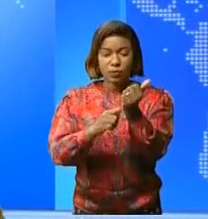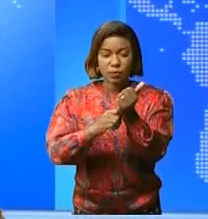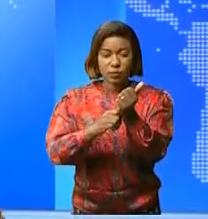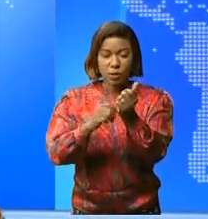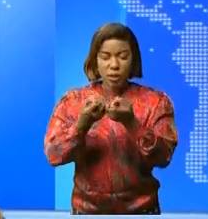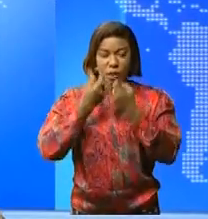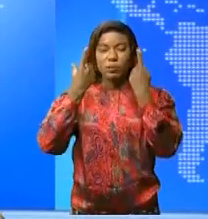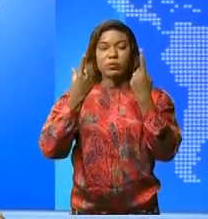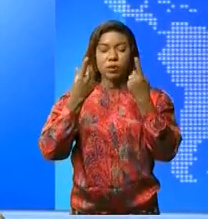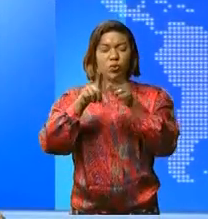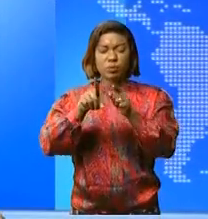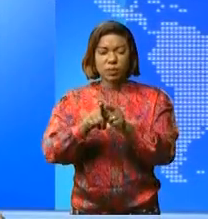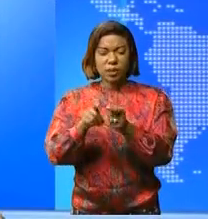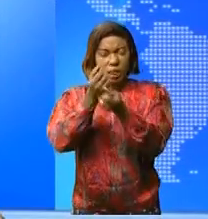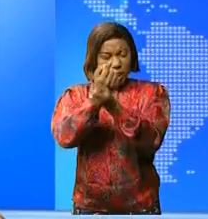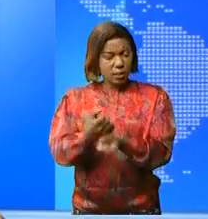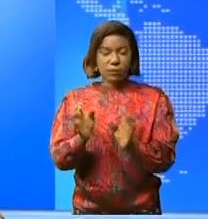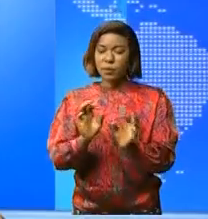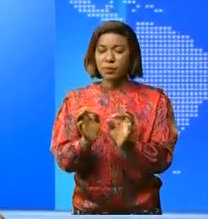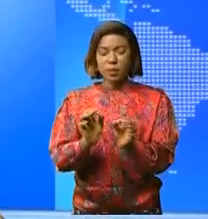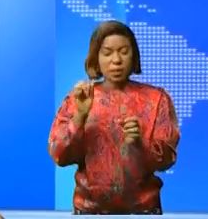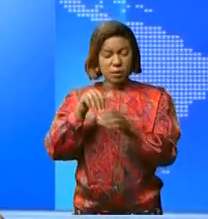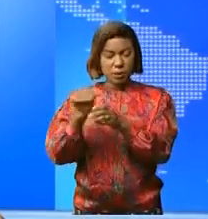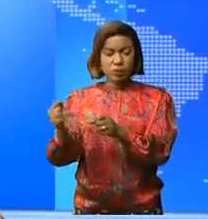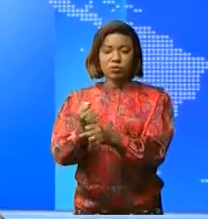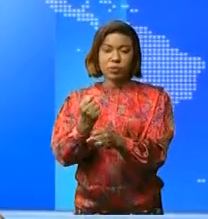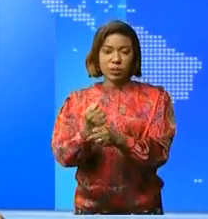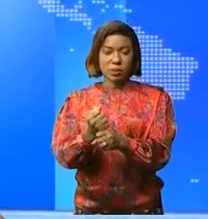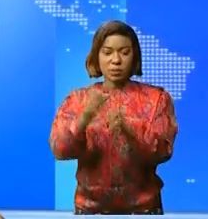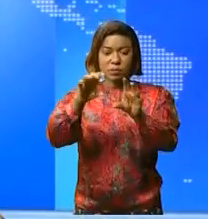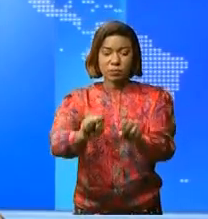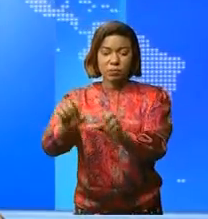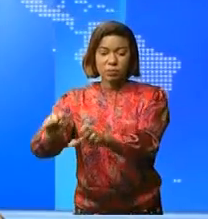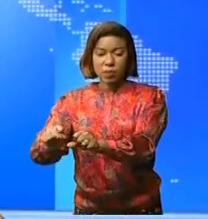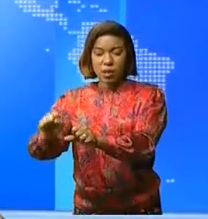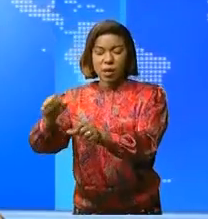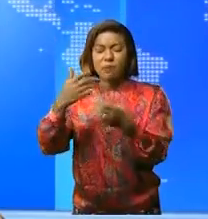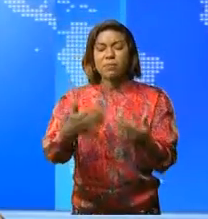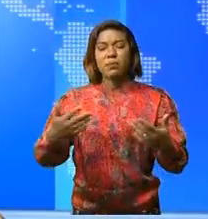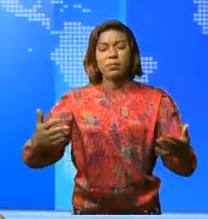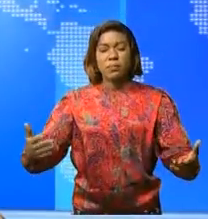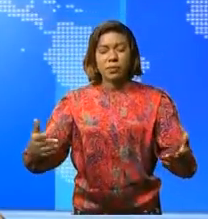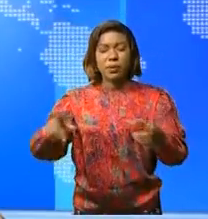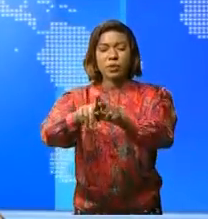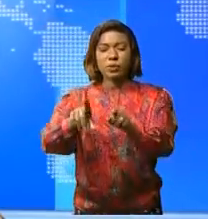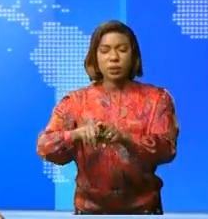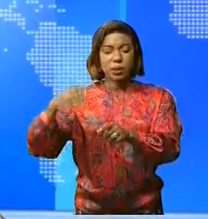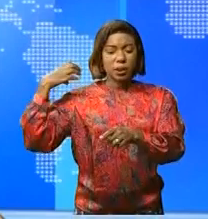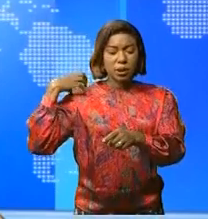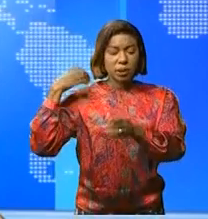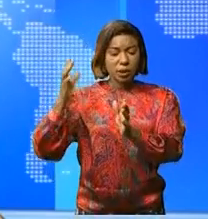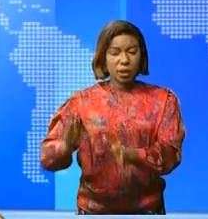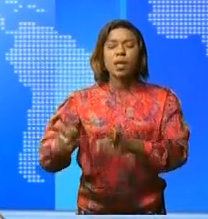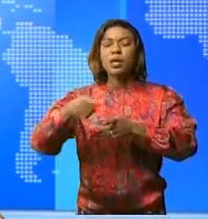de nombreux abus et non-respect de droits sociaux professionnels, les arrestations arbitraires des employés et syndicalistes dans les